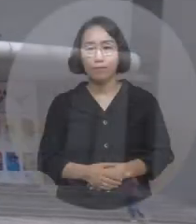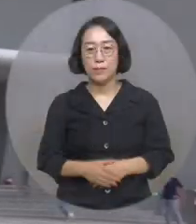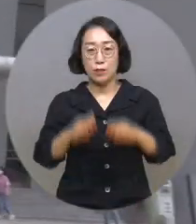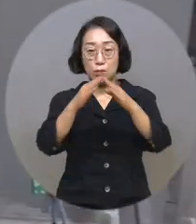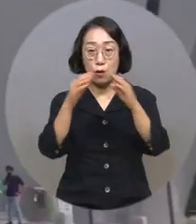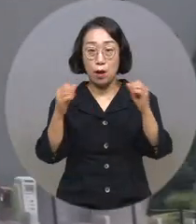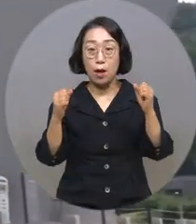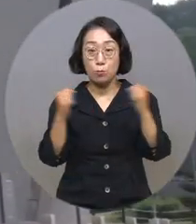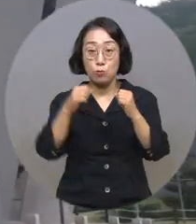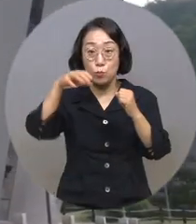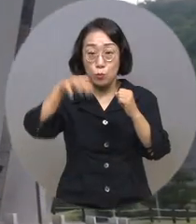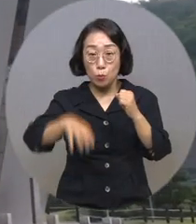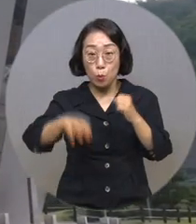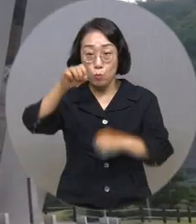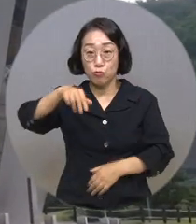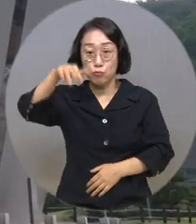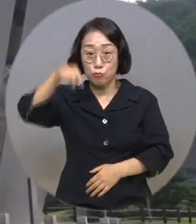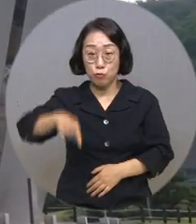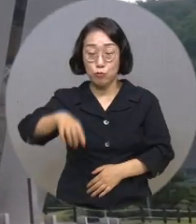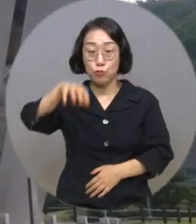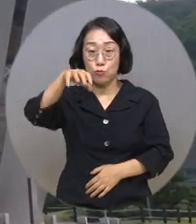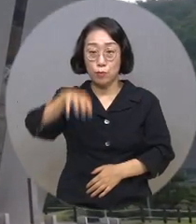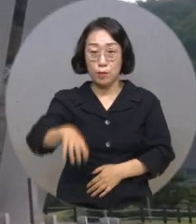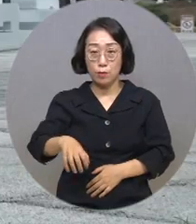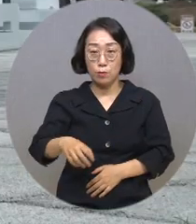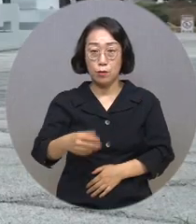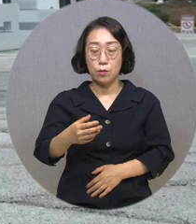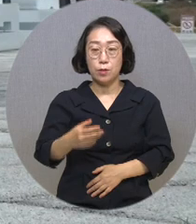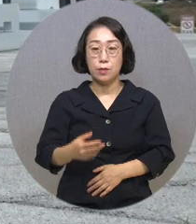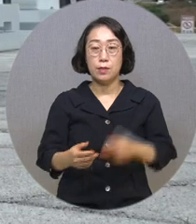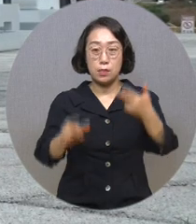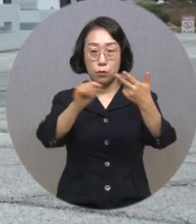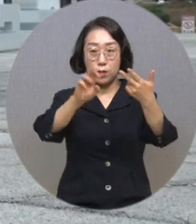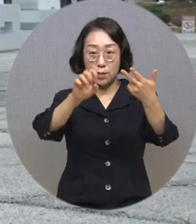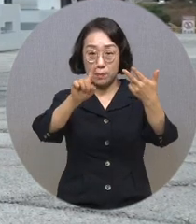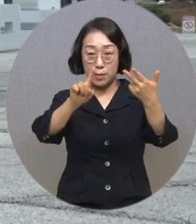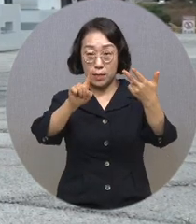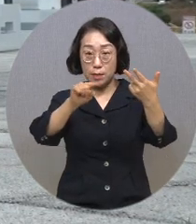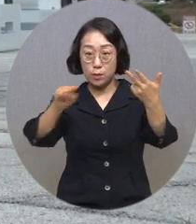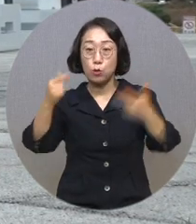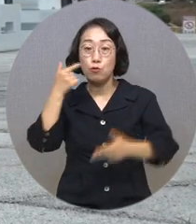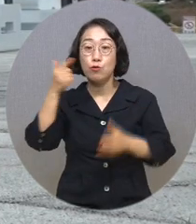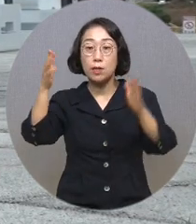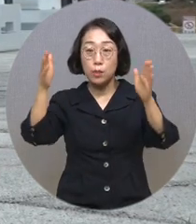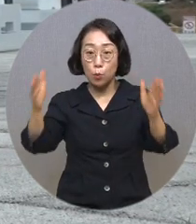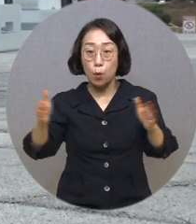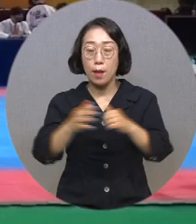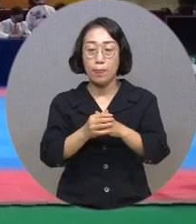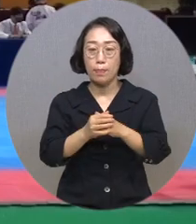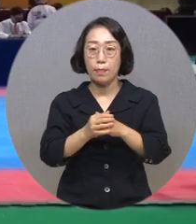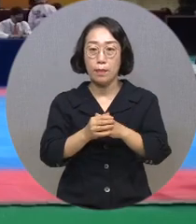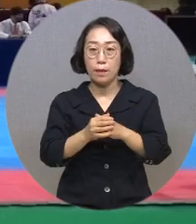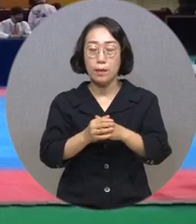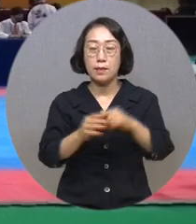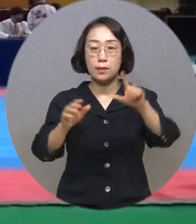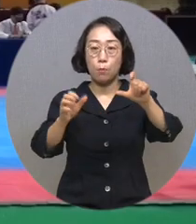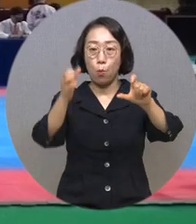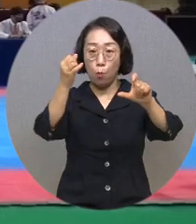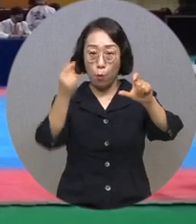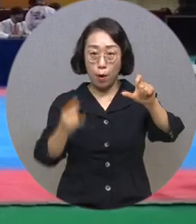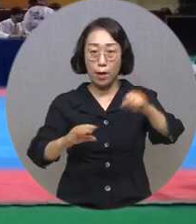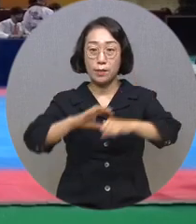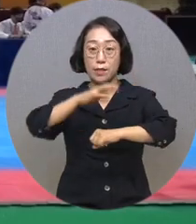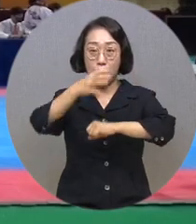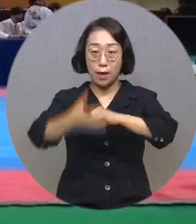전라북도 무주 태권도원에서는 7월 21일에서 26일까지 6일간의 일정으로 제15회